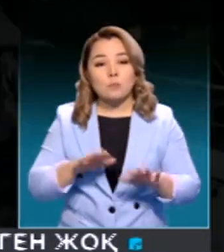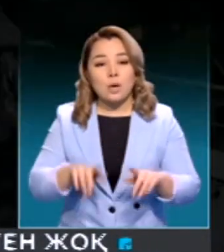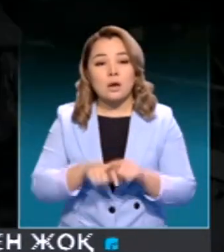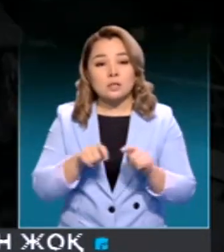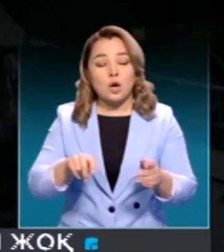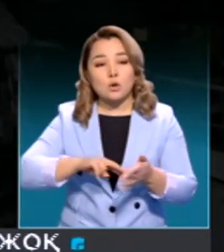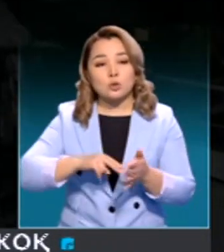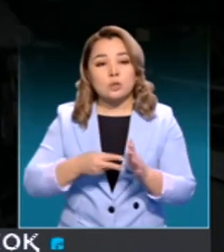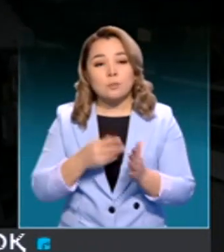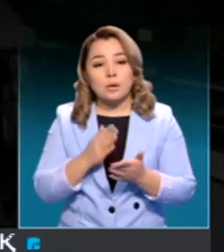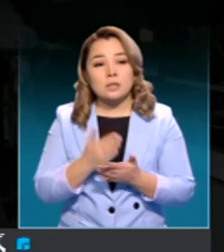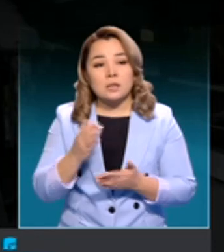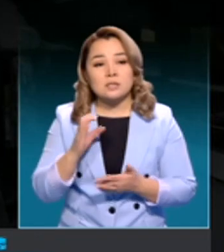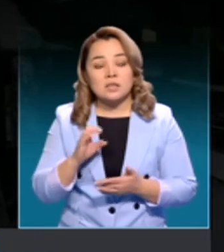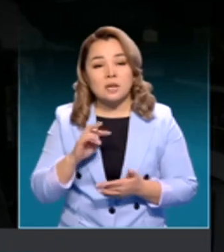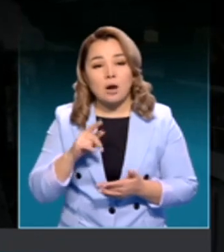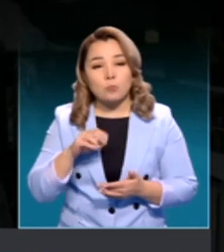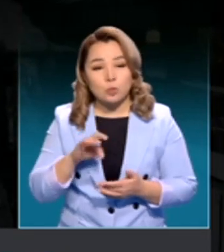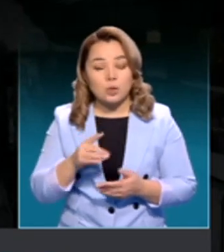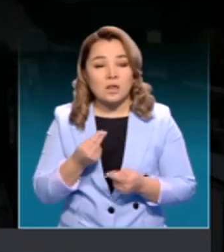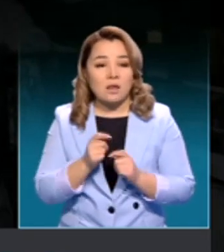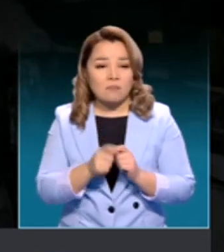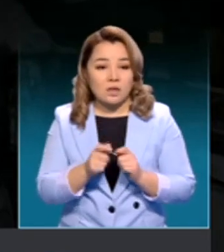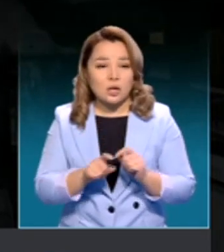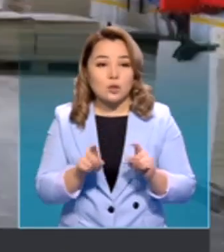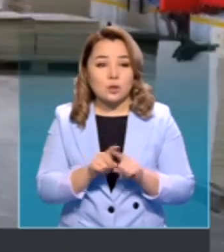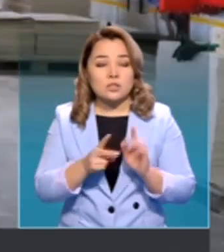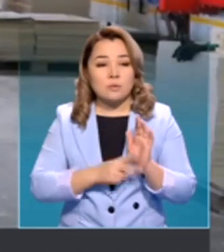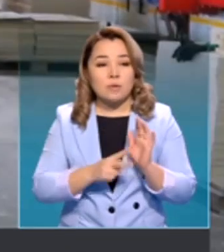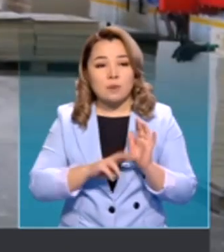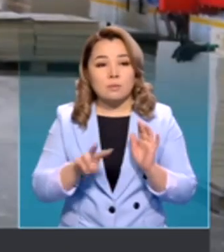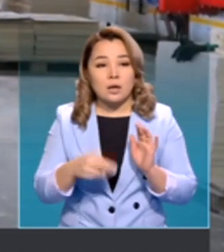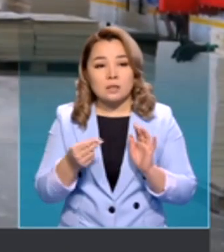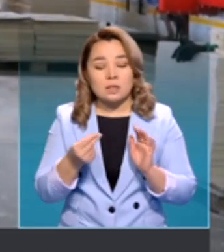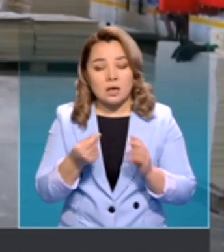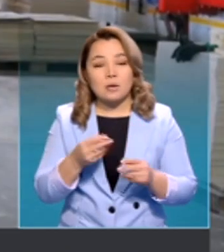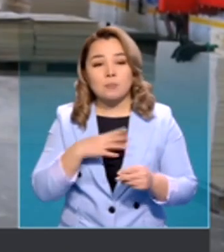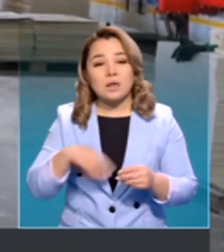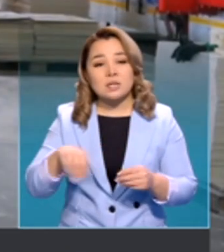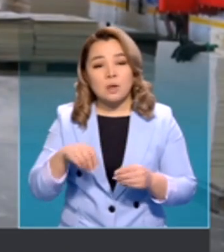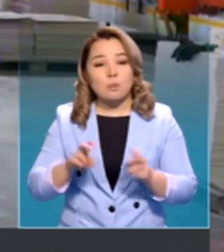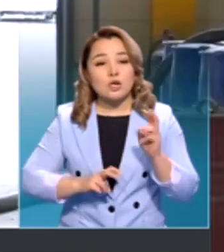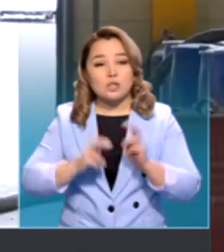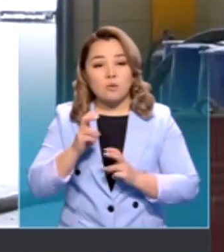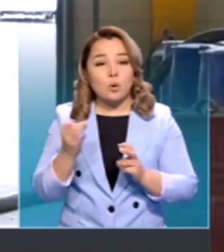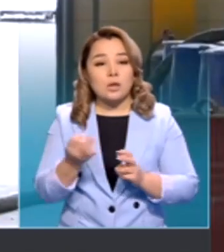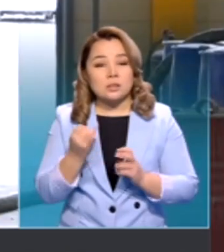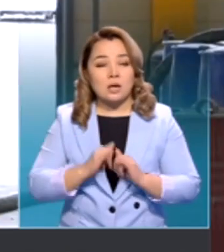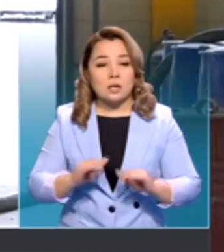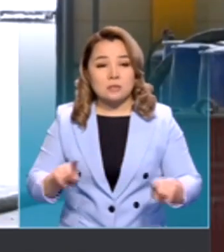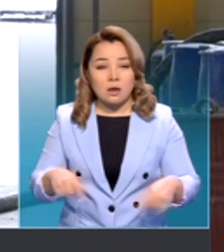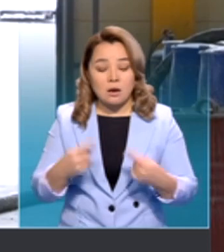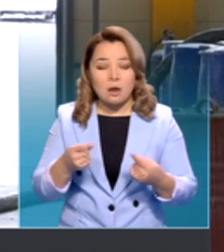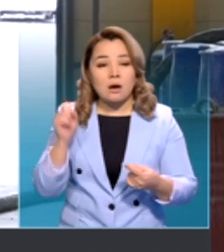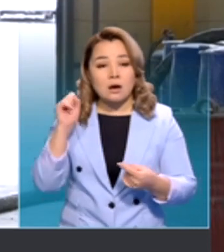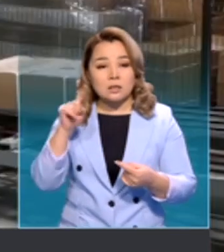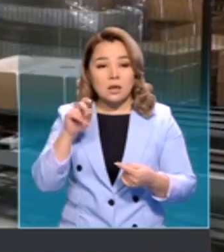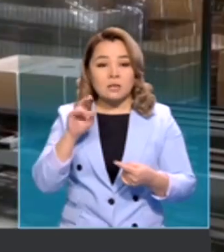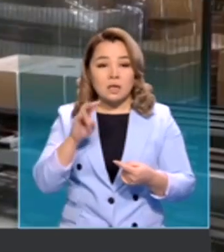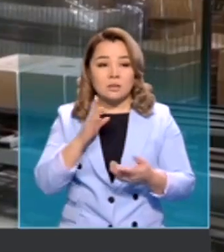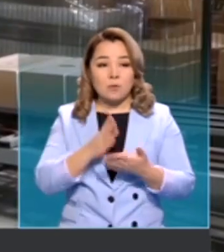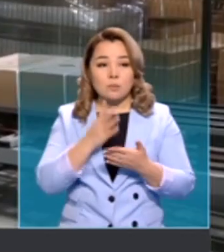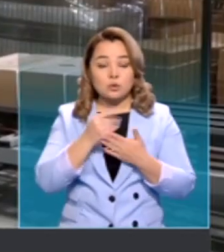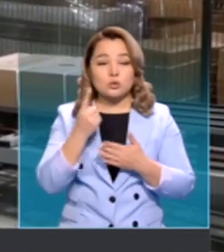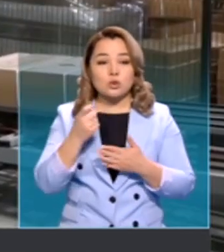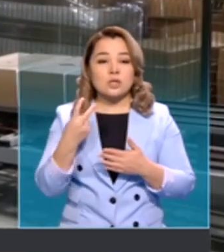ашу жоспарланып отыр. Сингапурлық инвесторлар 70 миллиард теңгеге цемент зауытын салуға қызығушылық танытқан. Ал алтын кен орнында 120 миллиард